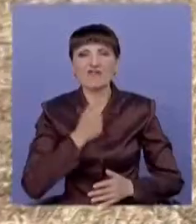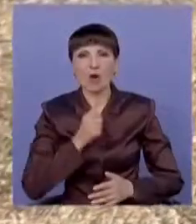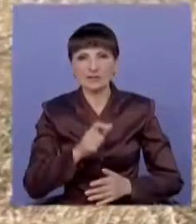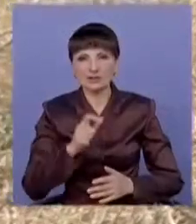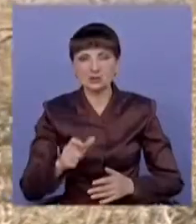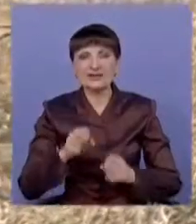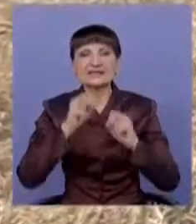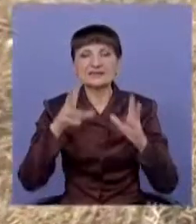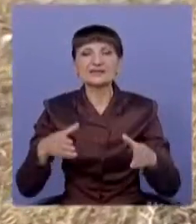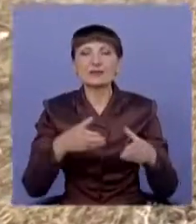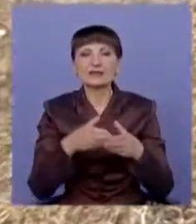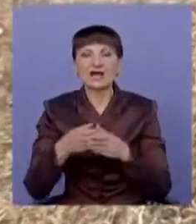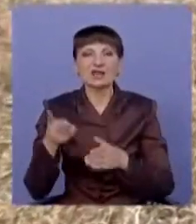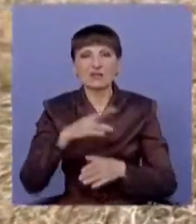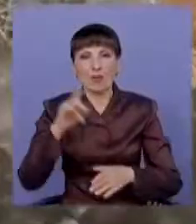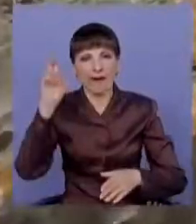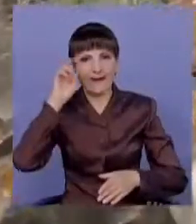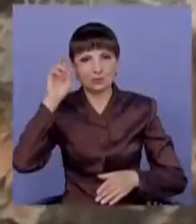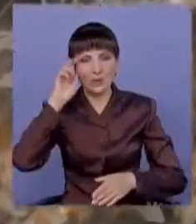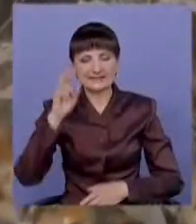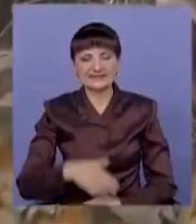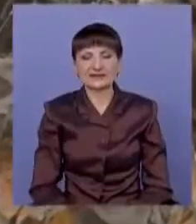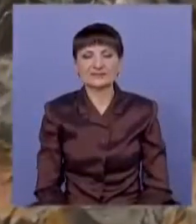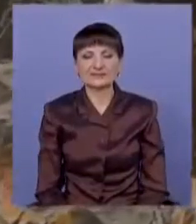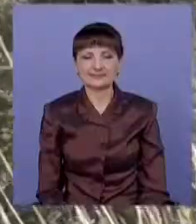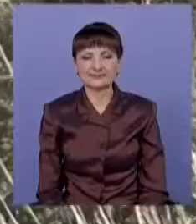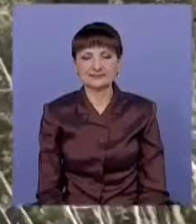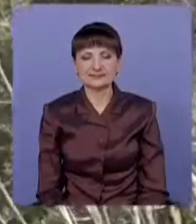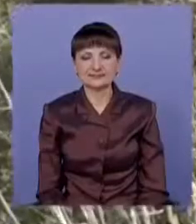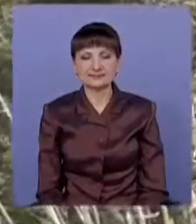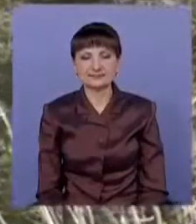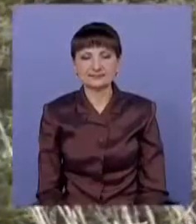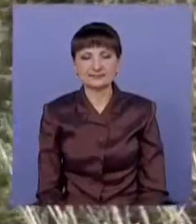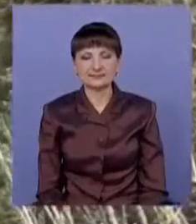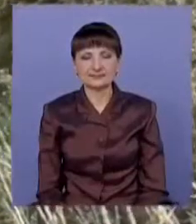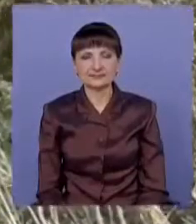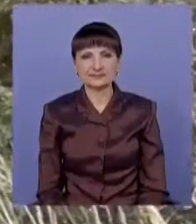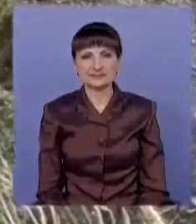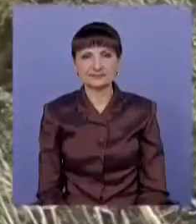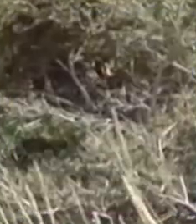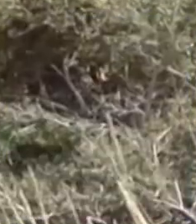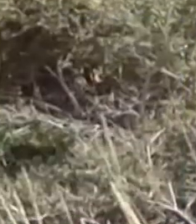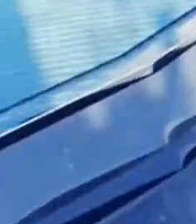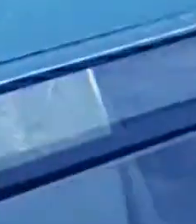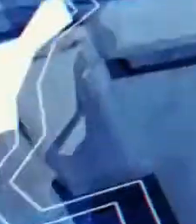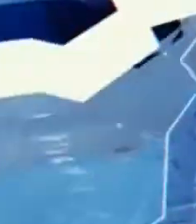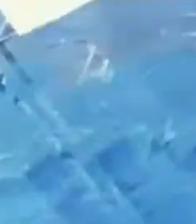военнослужащих спецподразделений двух государств. Рамина Макаримова, Ильзат Акчурин, телеканал «Алматы», Кыргызстан.